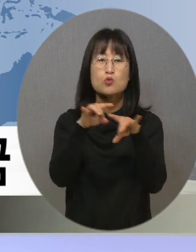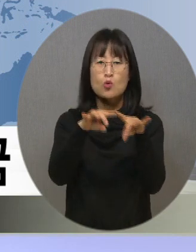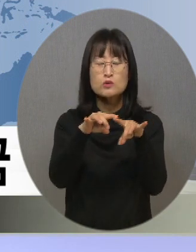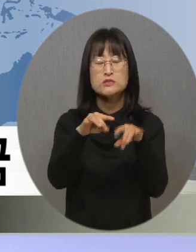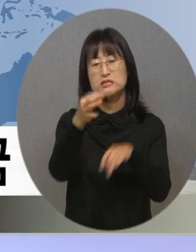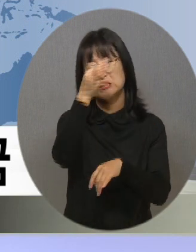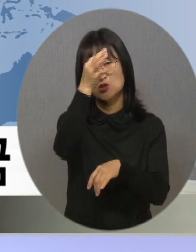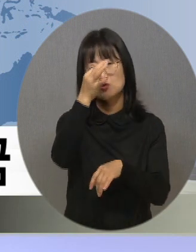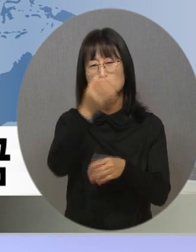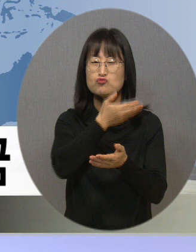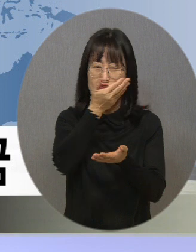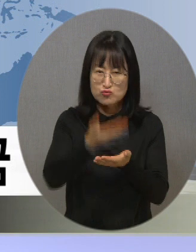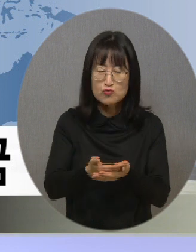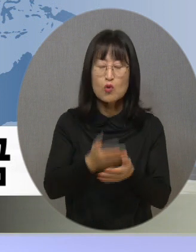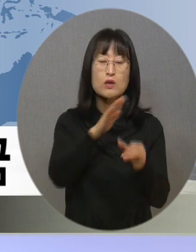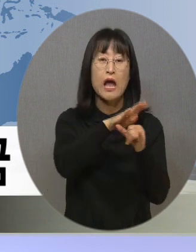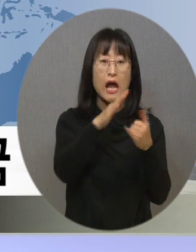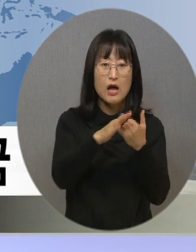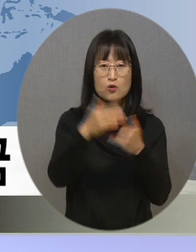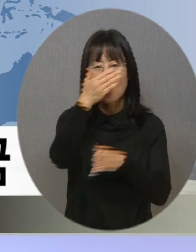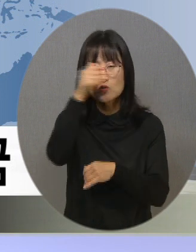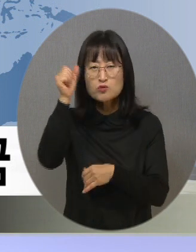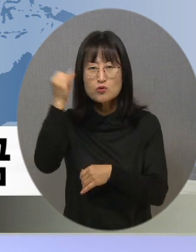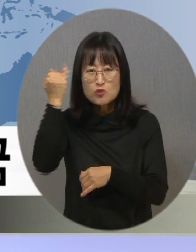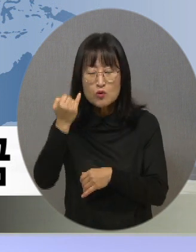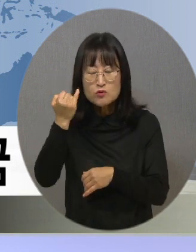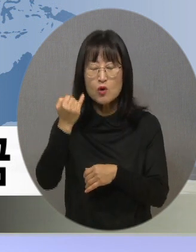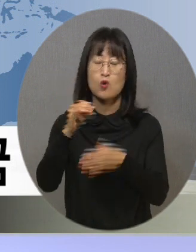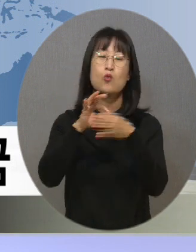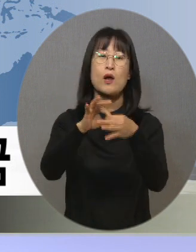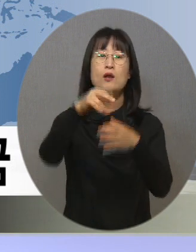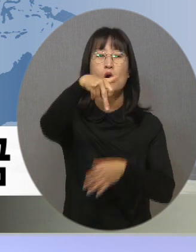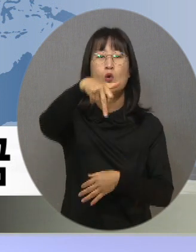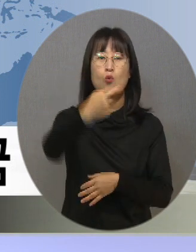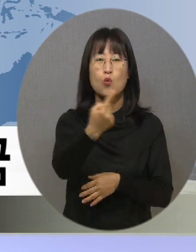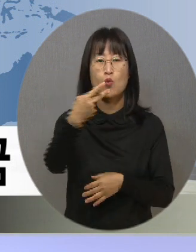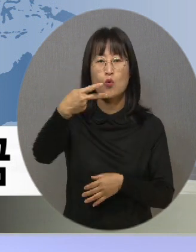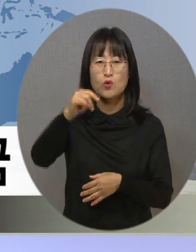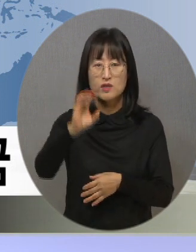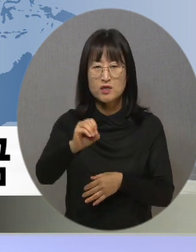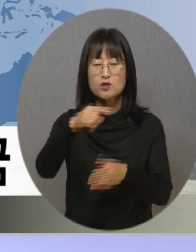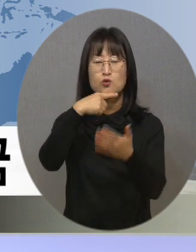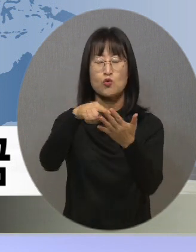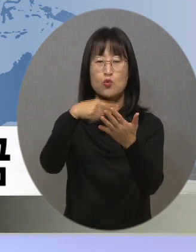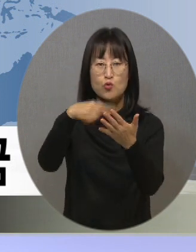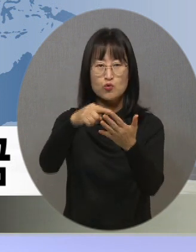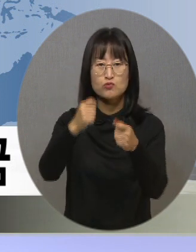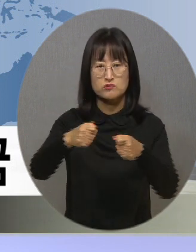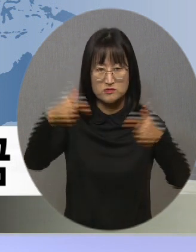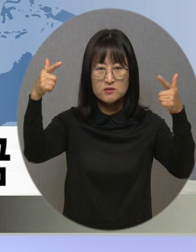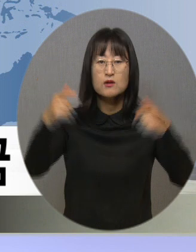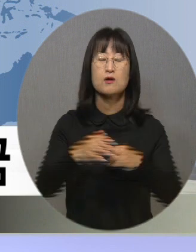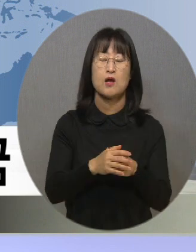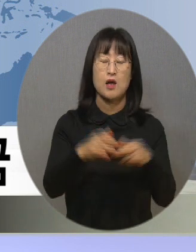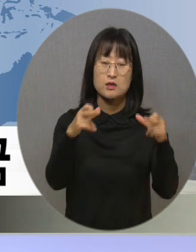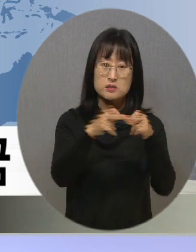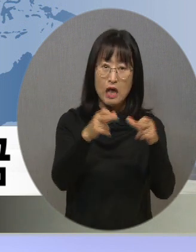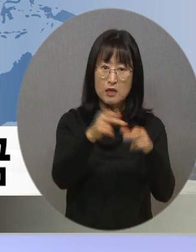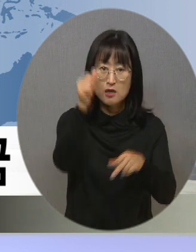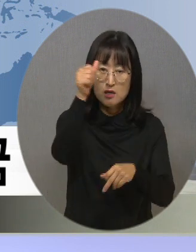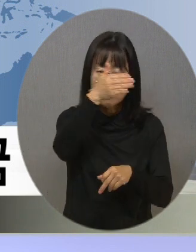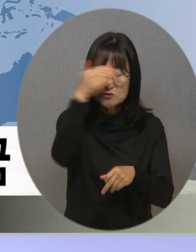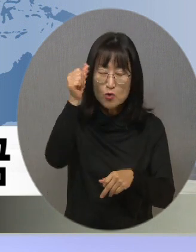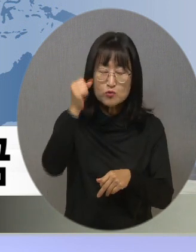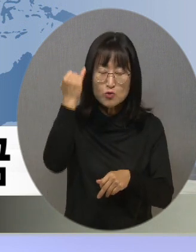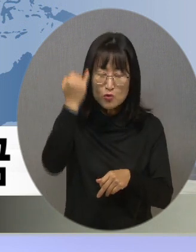따라 아동과 청소년을 대상으로 하는 코딩 교육이 강화되고 있습니다. 장애 청소년의 정보 격차 해소를 위한